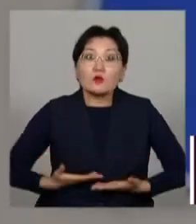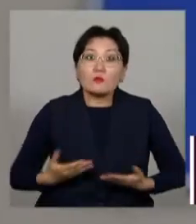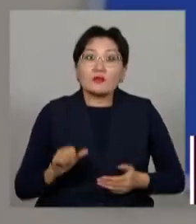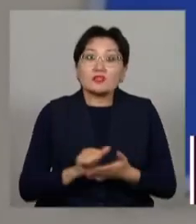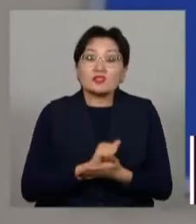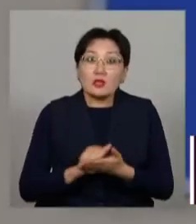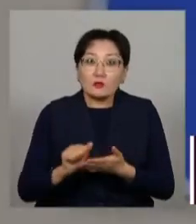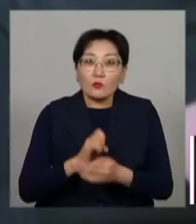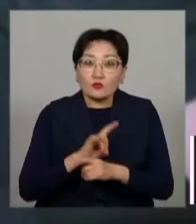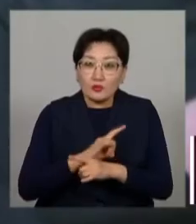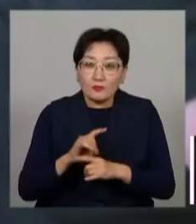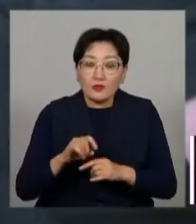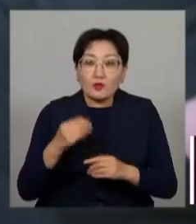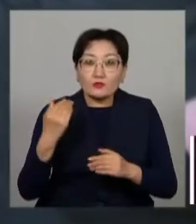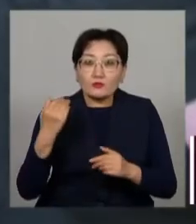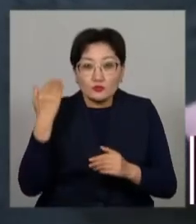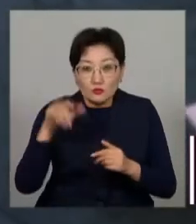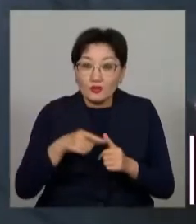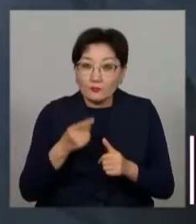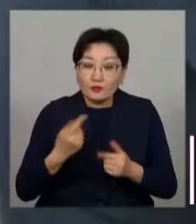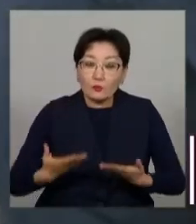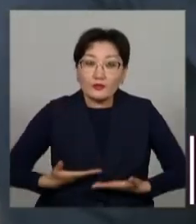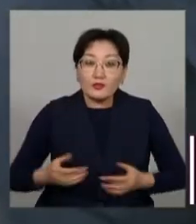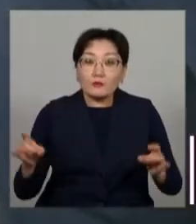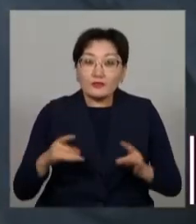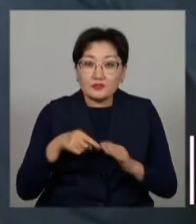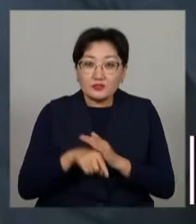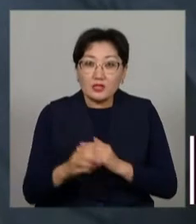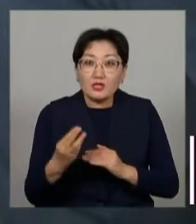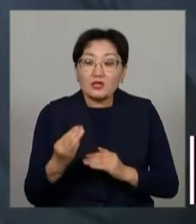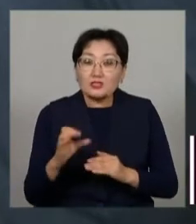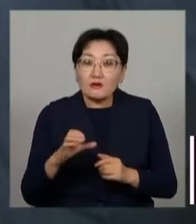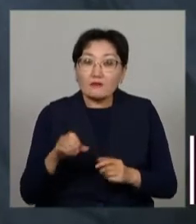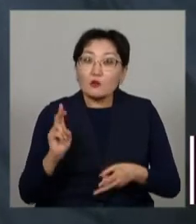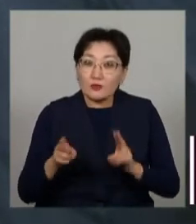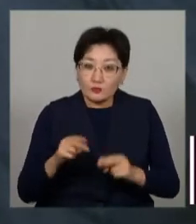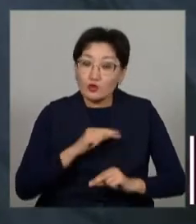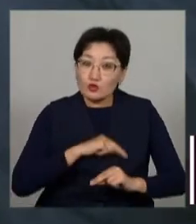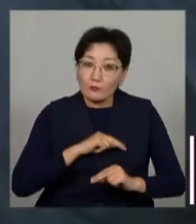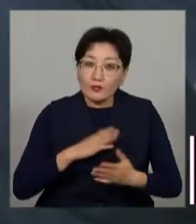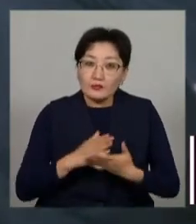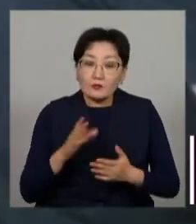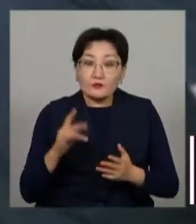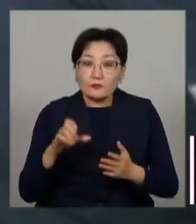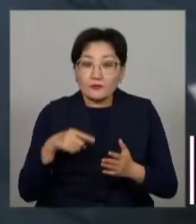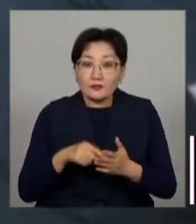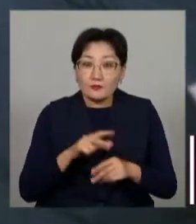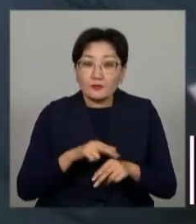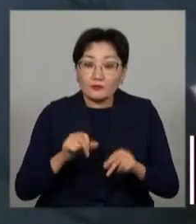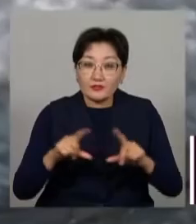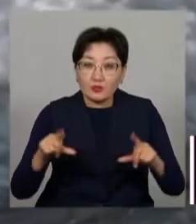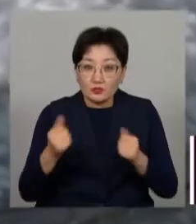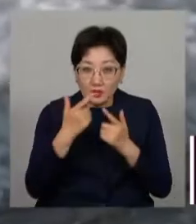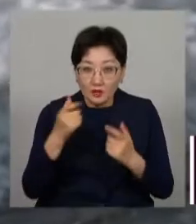бөтен есіммен өмір сүрген. Отбасын құрып, елорда мейрамханаларының бірінде шеф-аспаз болып қызмет еткен. Нұрсұлтан қалалық полиция